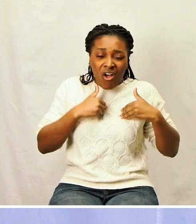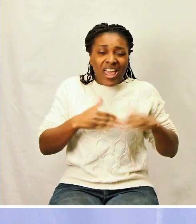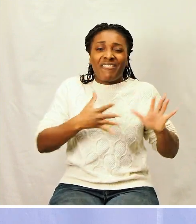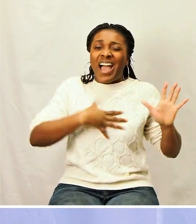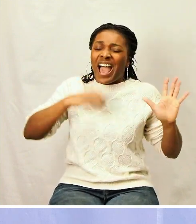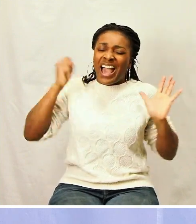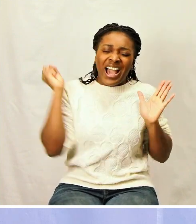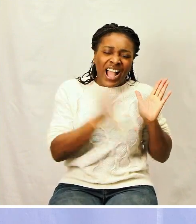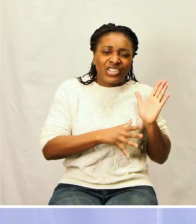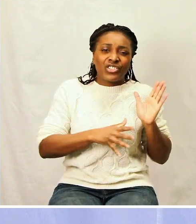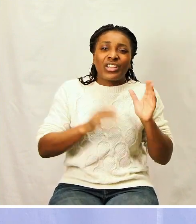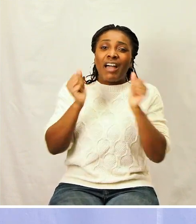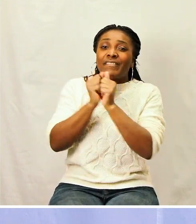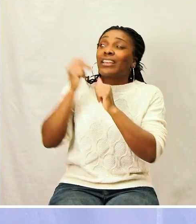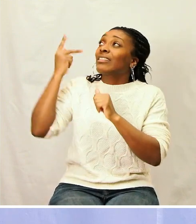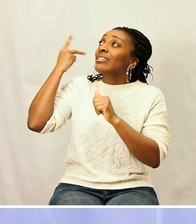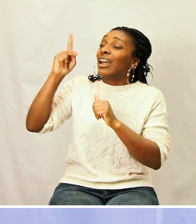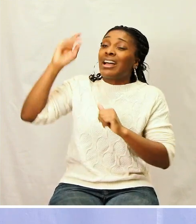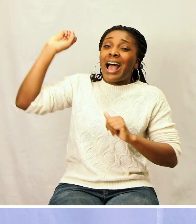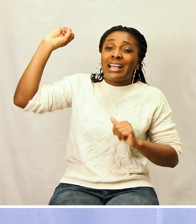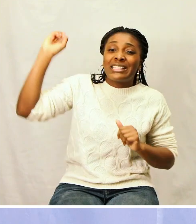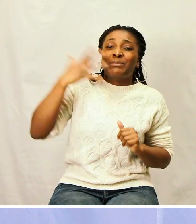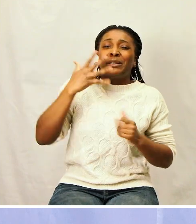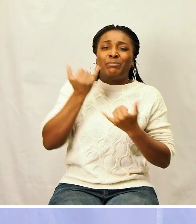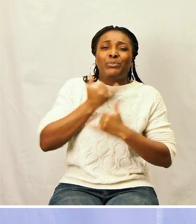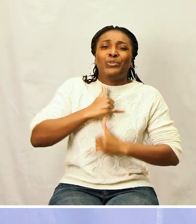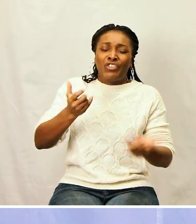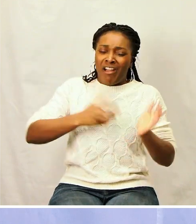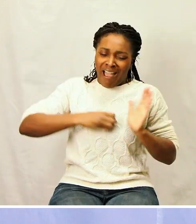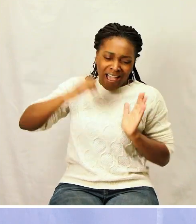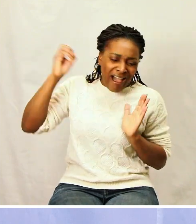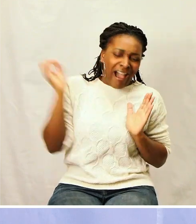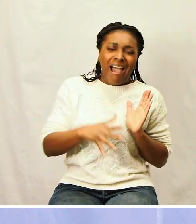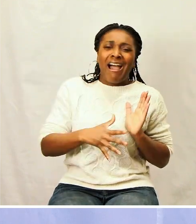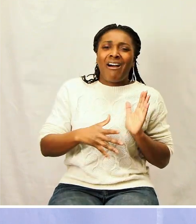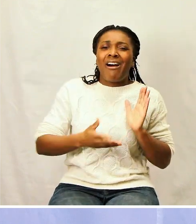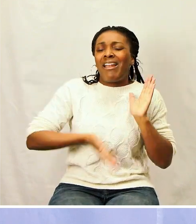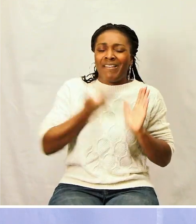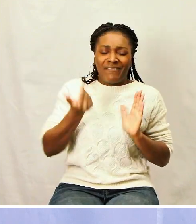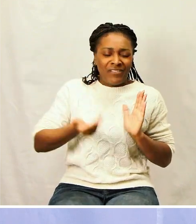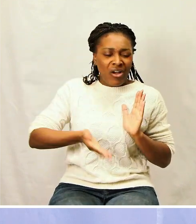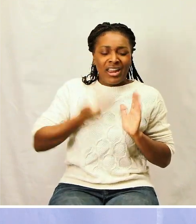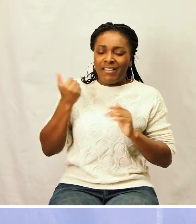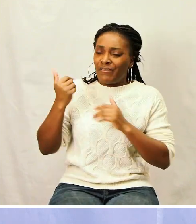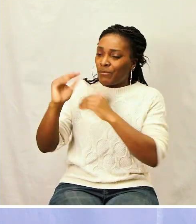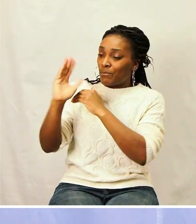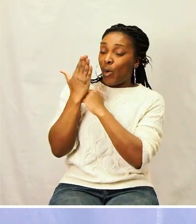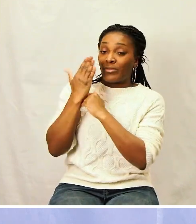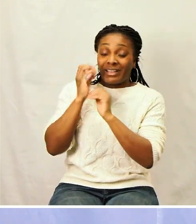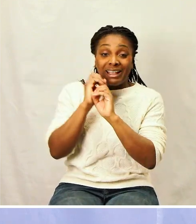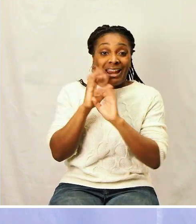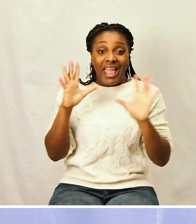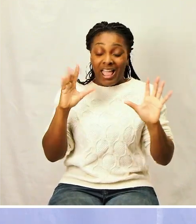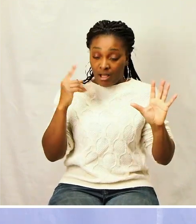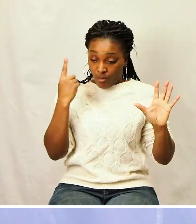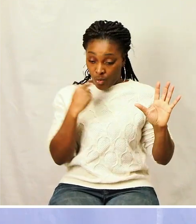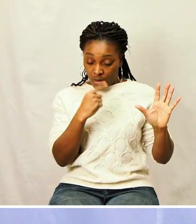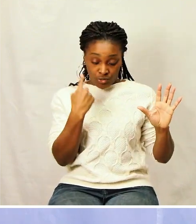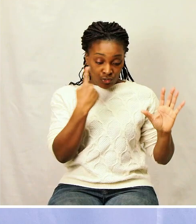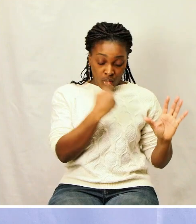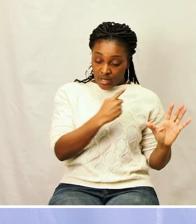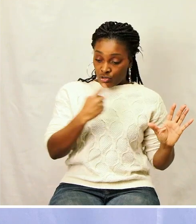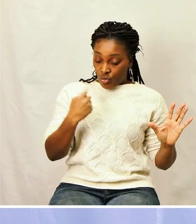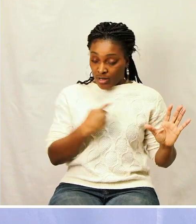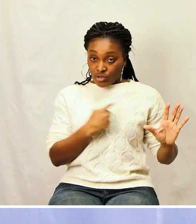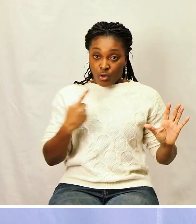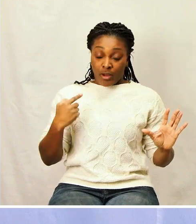par la la puissance de ta parole par la puissance du Saint-Esprit seigneur viens encore nous éclairer viens encore mettre à nu Seigneur mon Dieu tout ce qui peut y